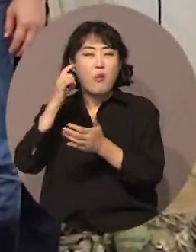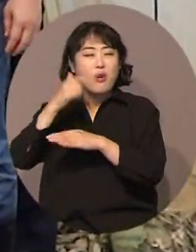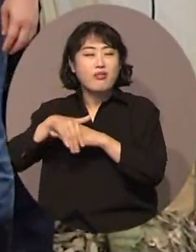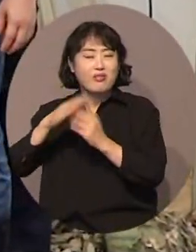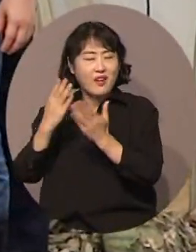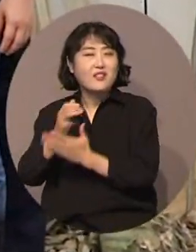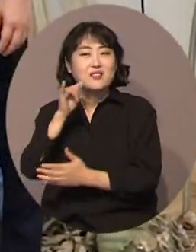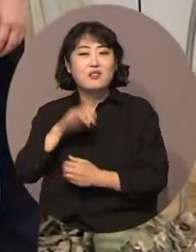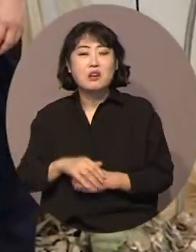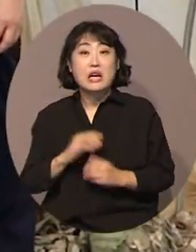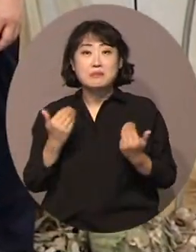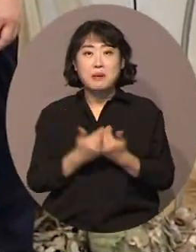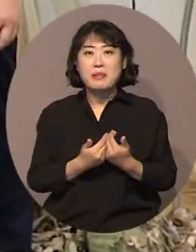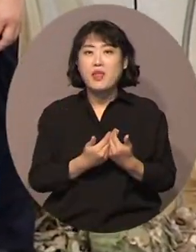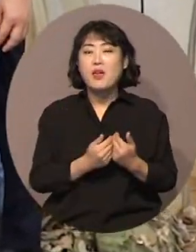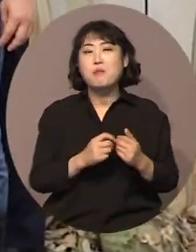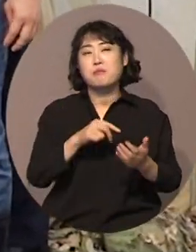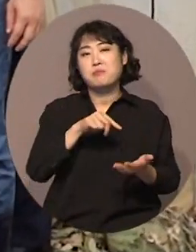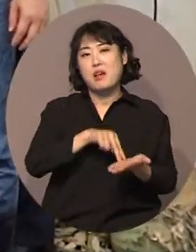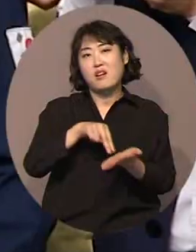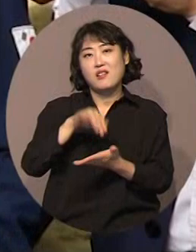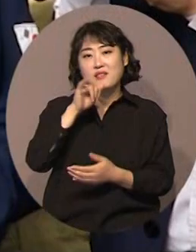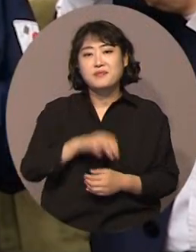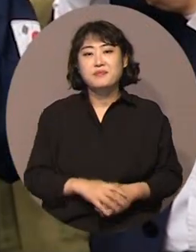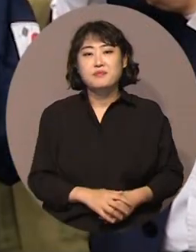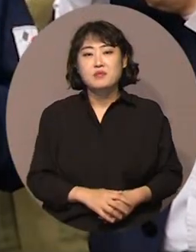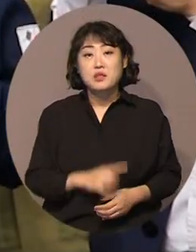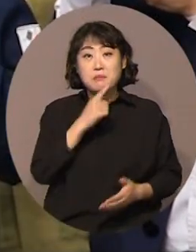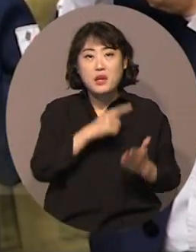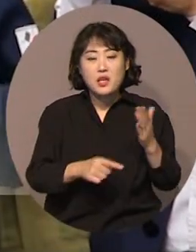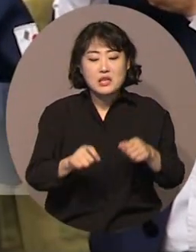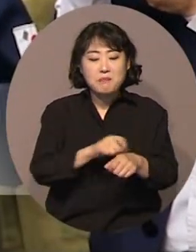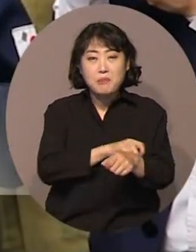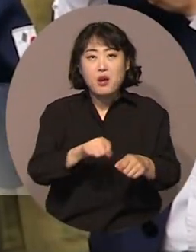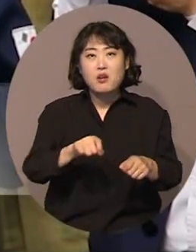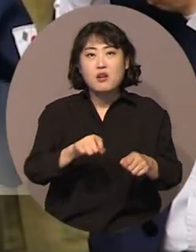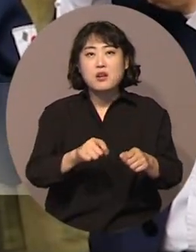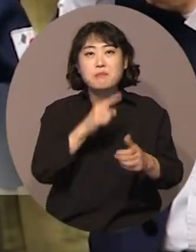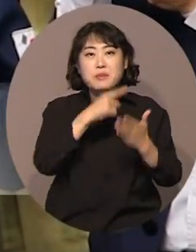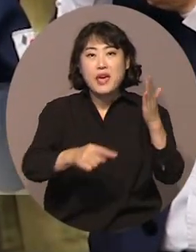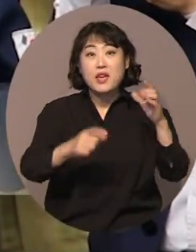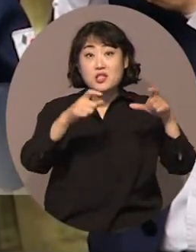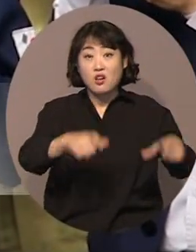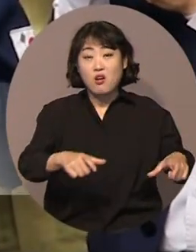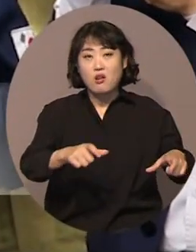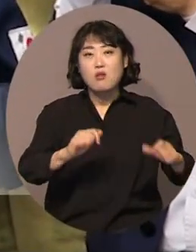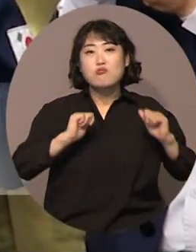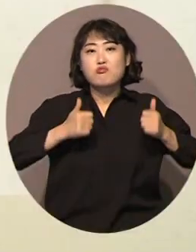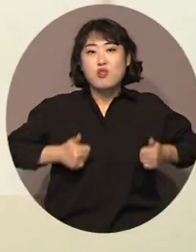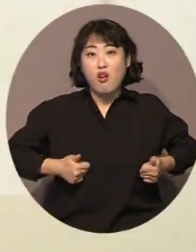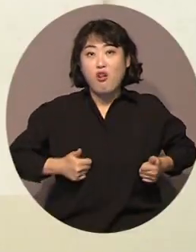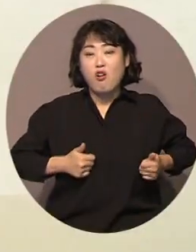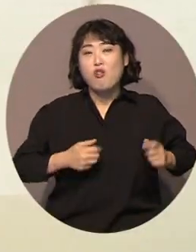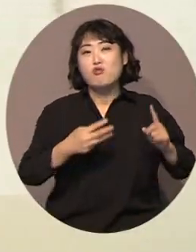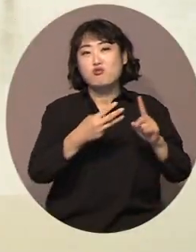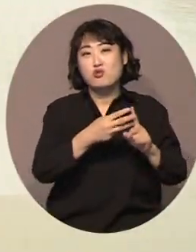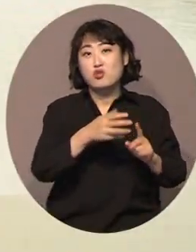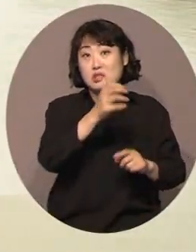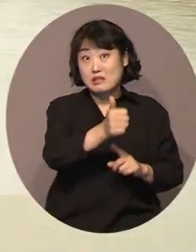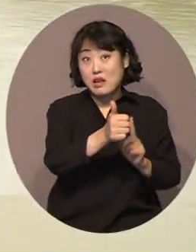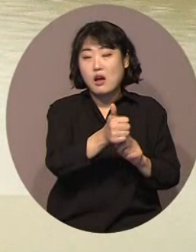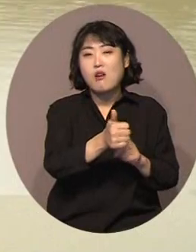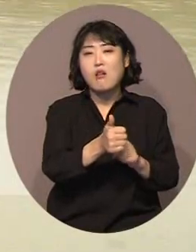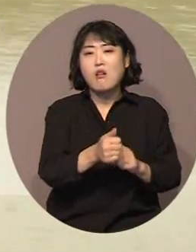하지만 반대 목소리도 거셉니다 이번 수혜로 특별재난지역이 된 부여군의 박정현 군수는 대부분